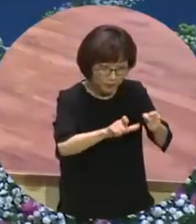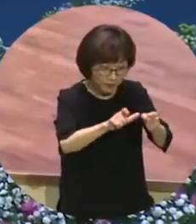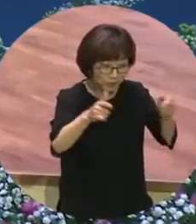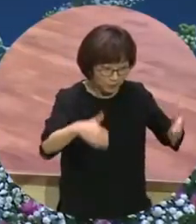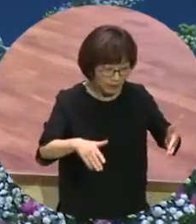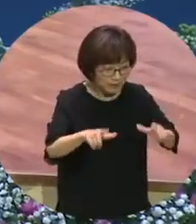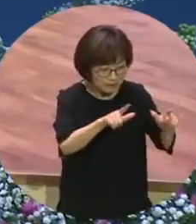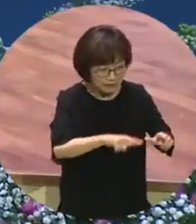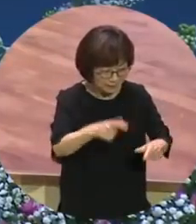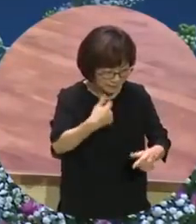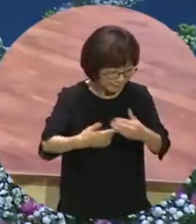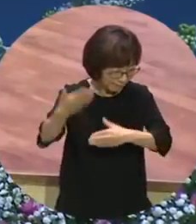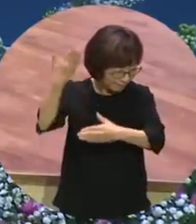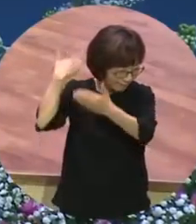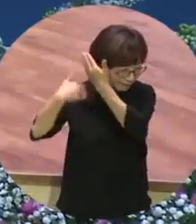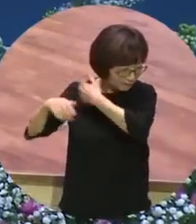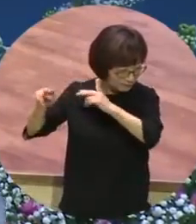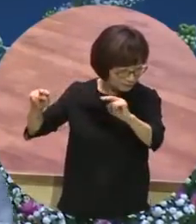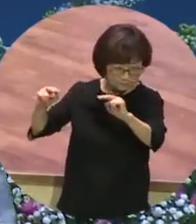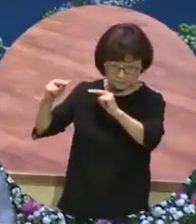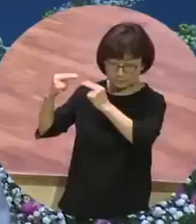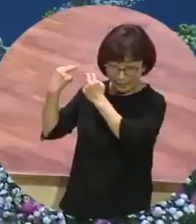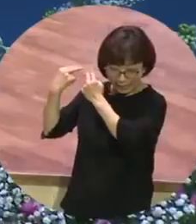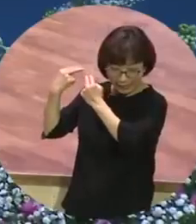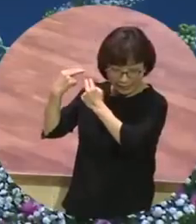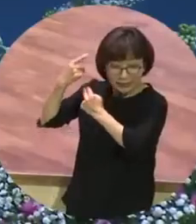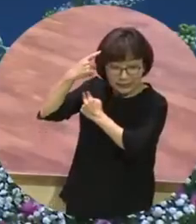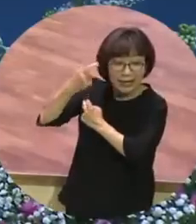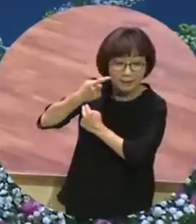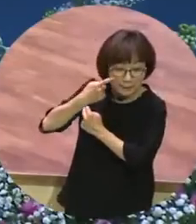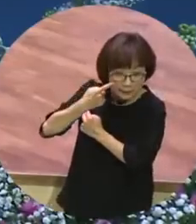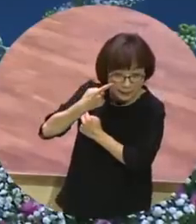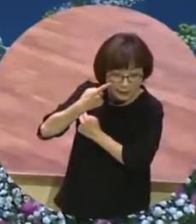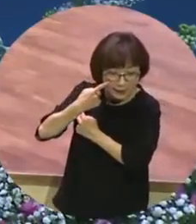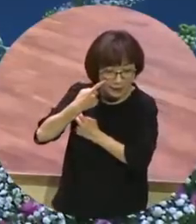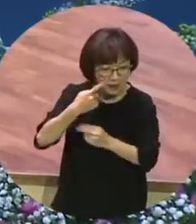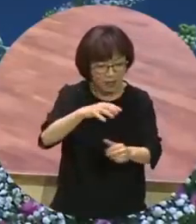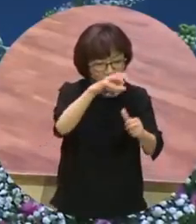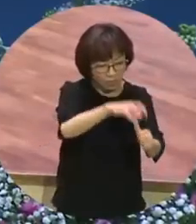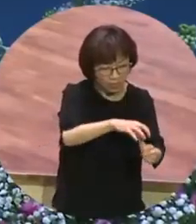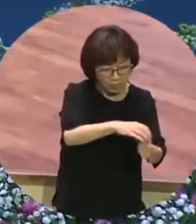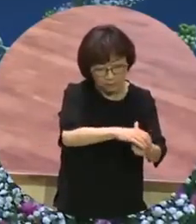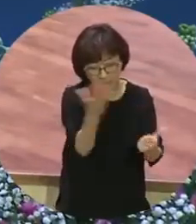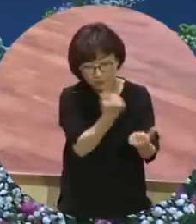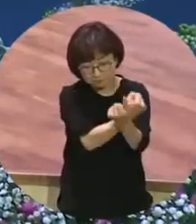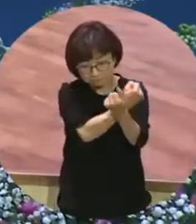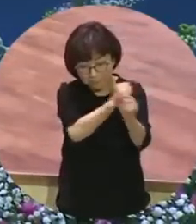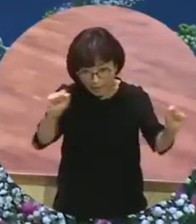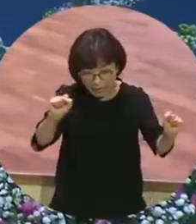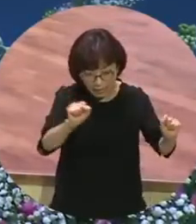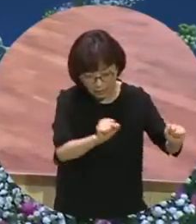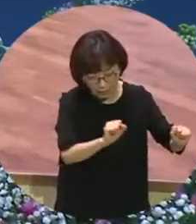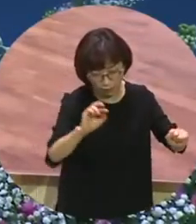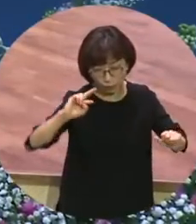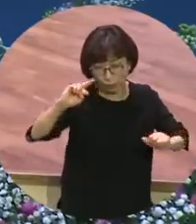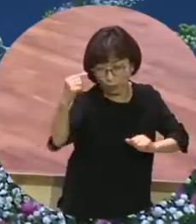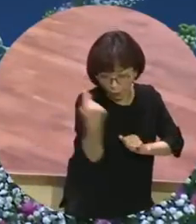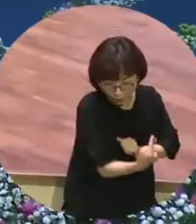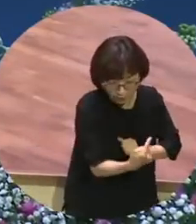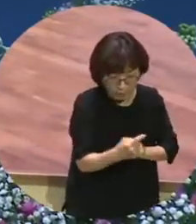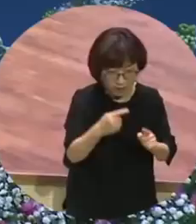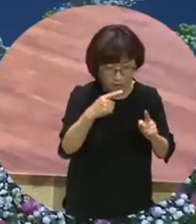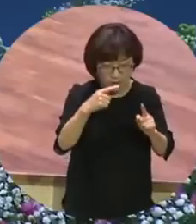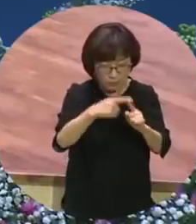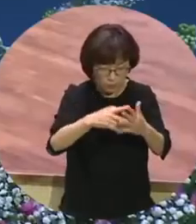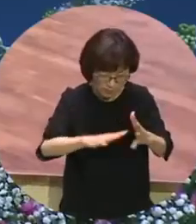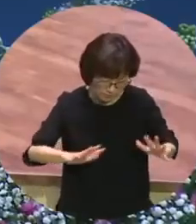돌아봐라. 자, 포로 생활에서 돌아온 이후, 성전 재건을 시작하다가 멈춘 이후,